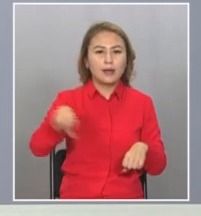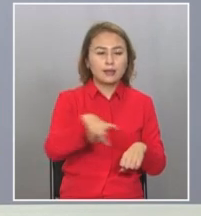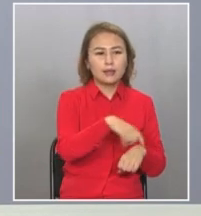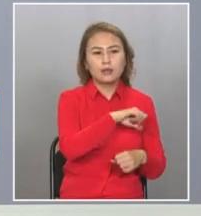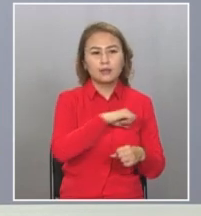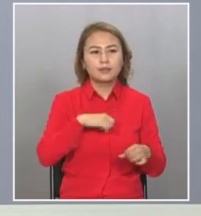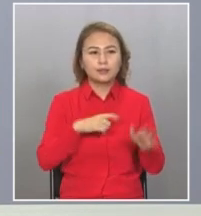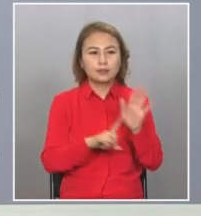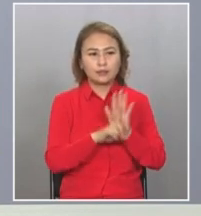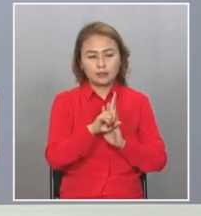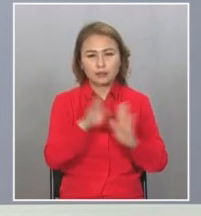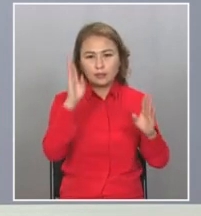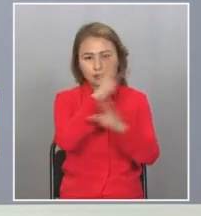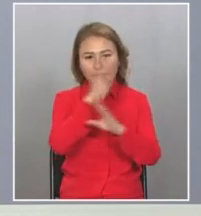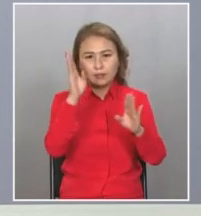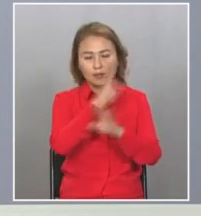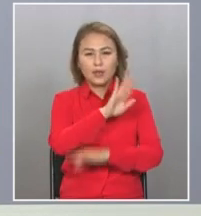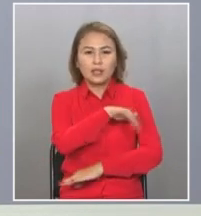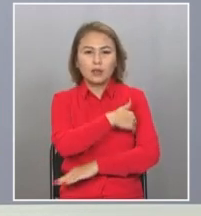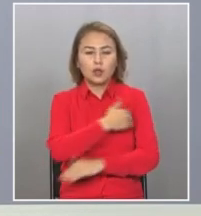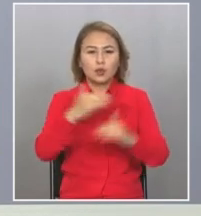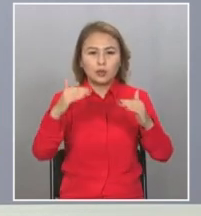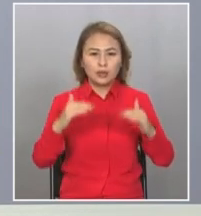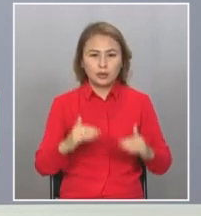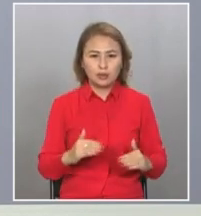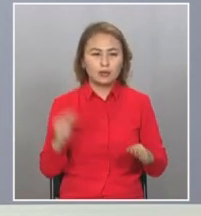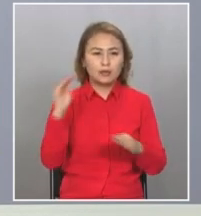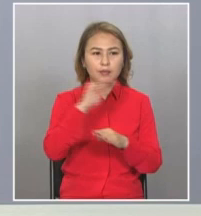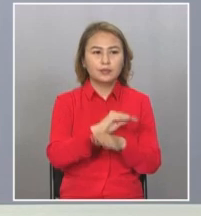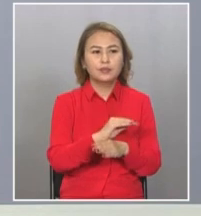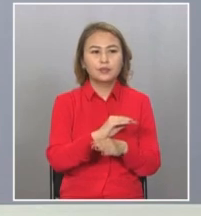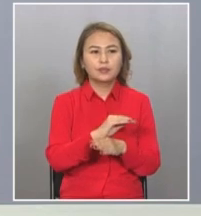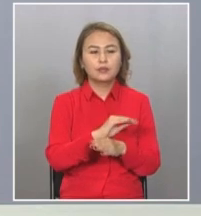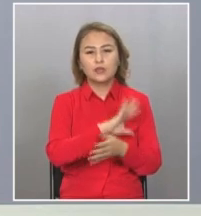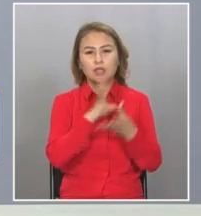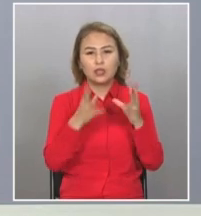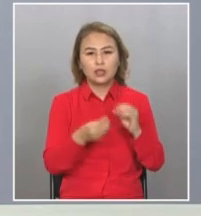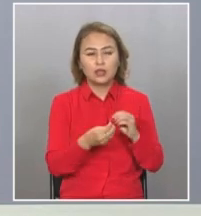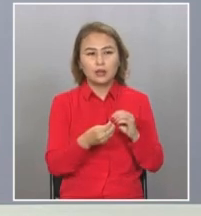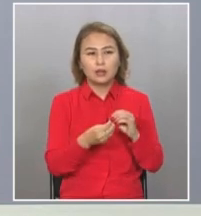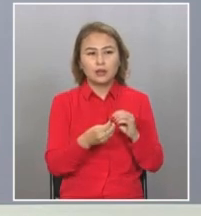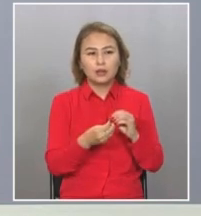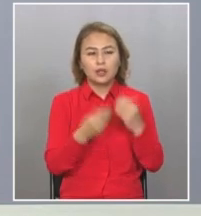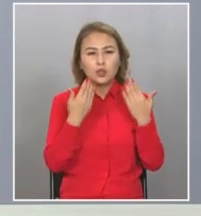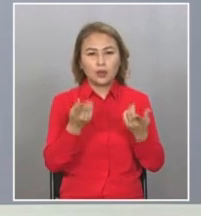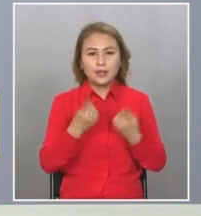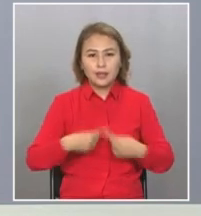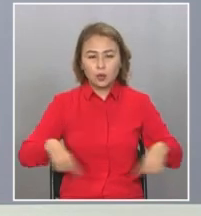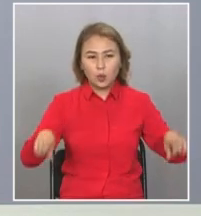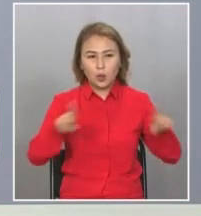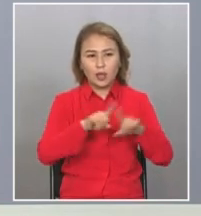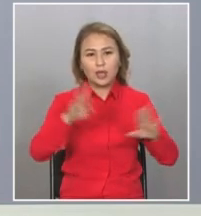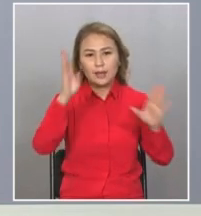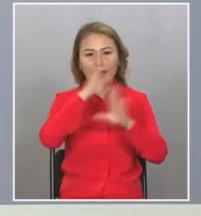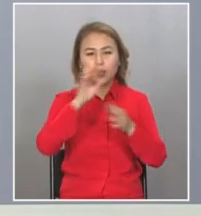негізінен климатты температурасын төмендетеді, сонымен қатар жалпы сол территорияның